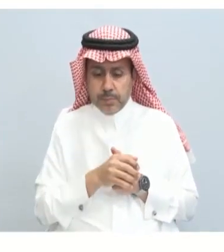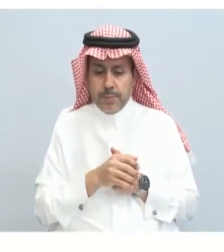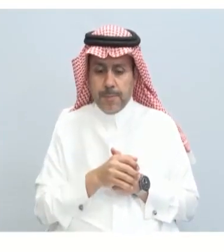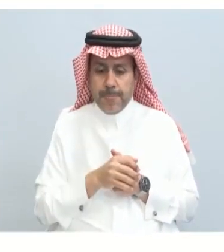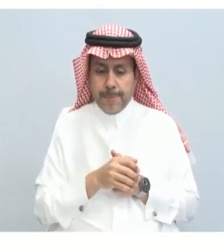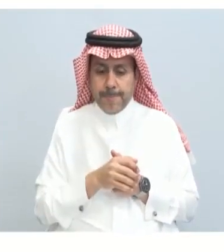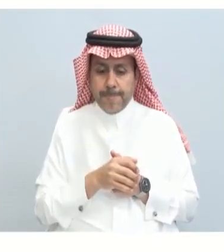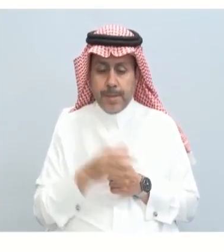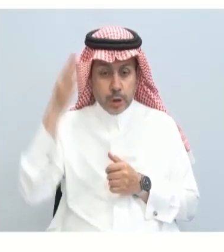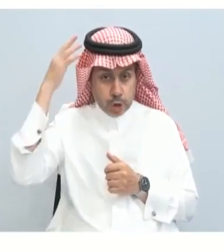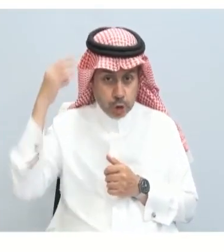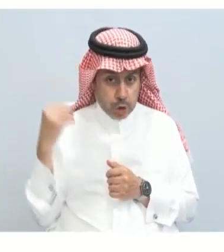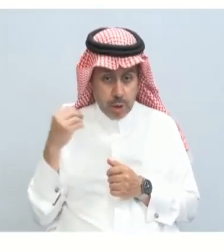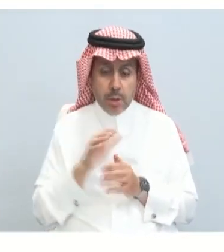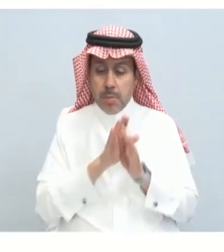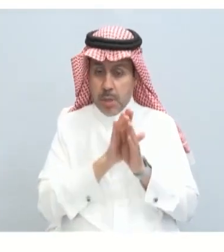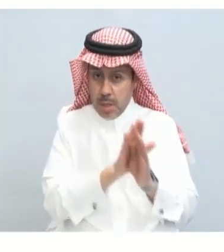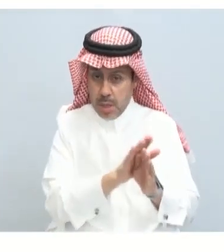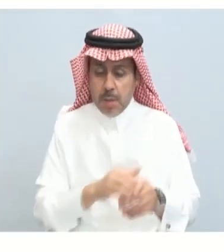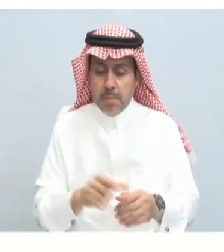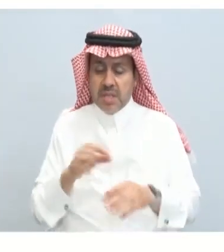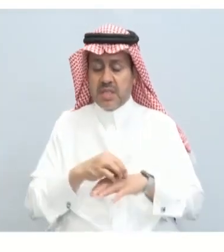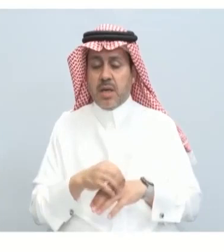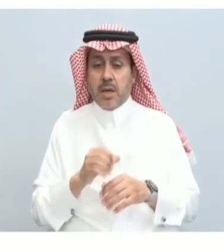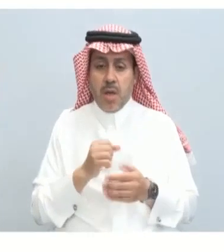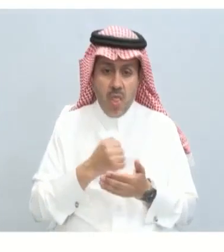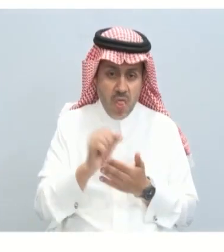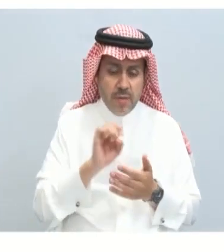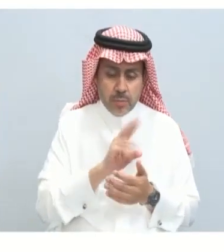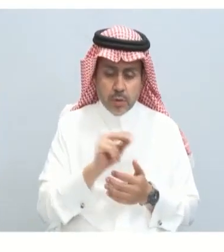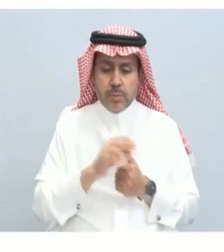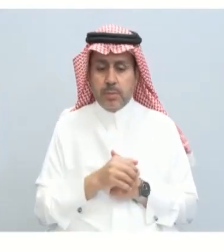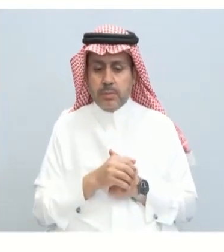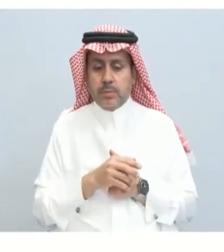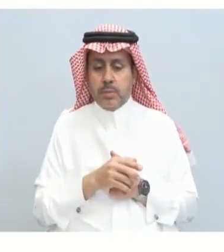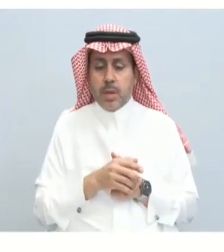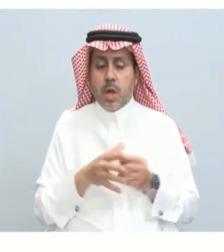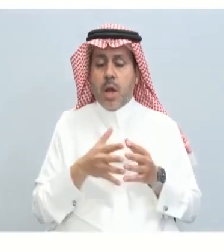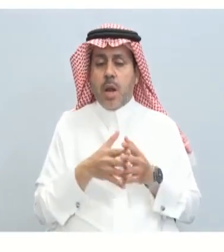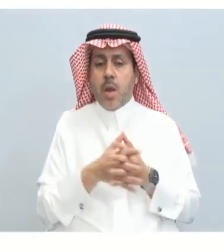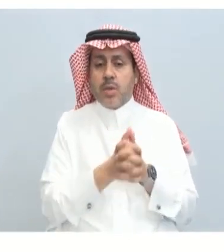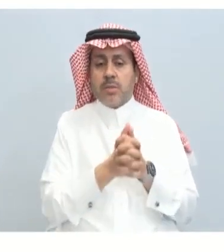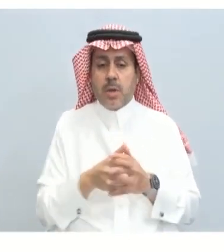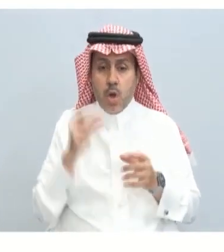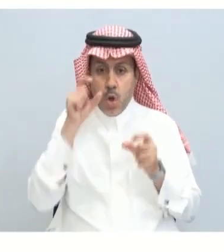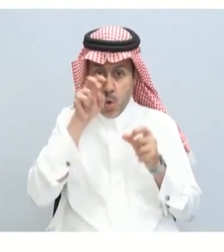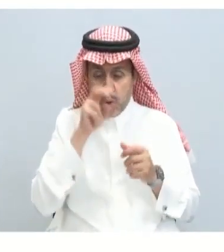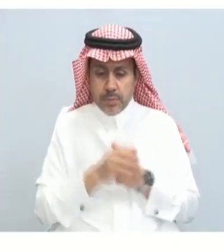العنايه او الشاعر العنايه بانسان ثم حدث مشبه به ورمز اليه وهو بشيء من لوازمي وهي العيون